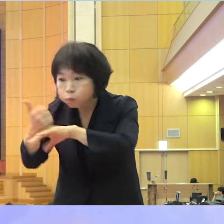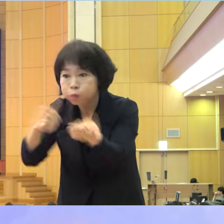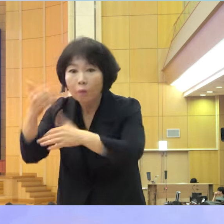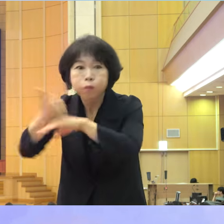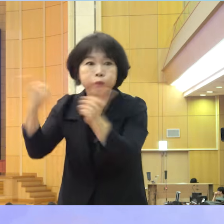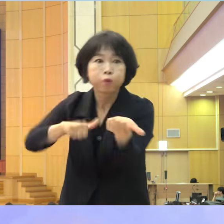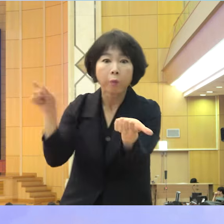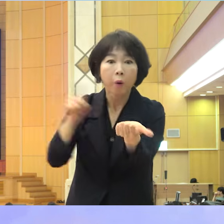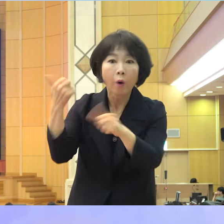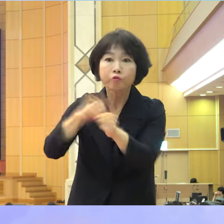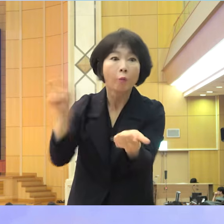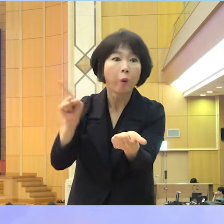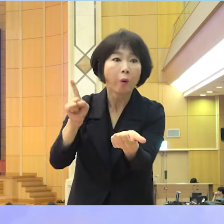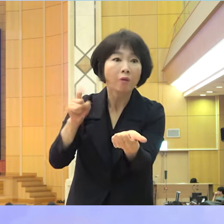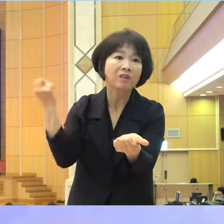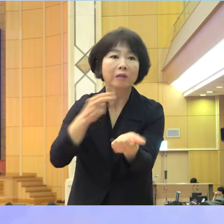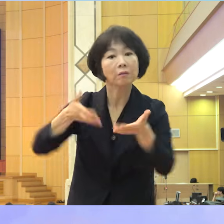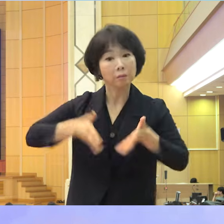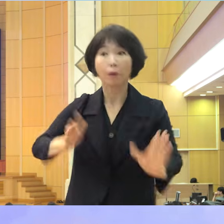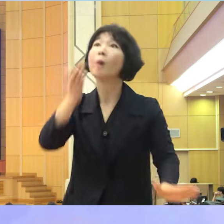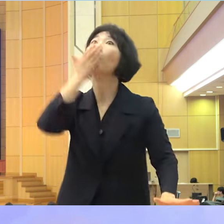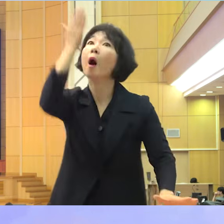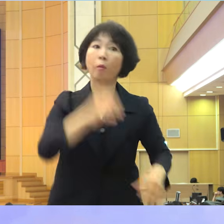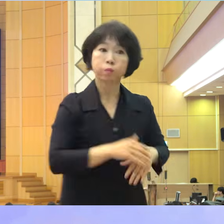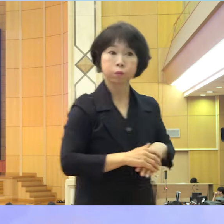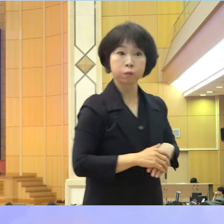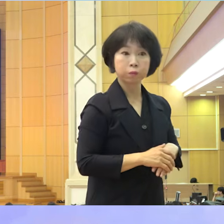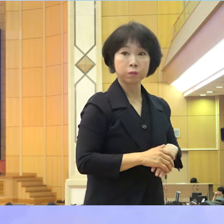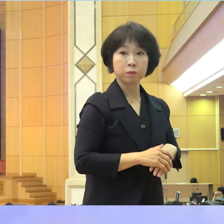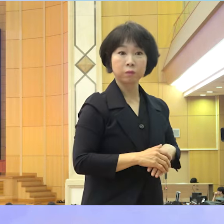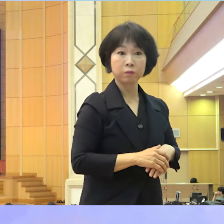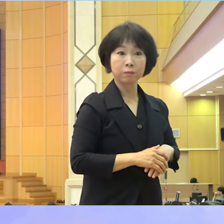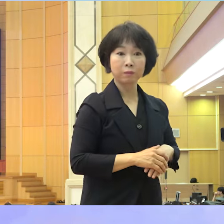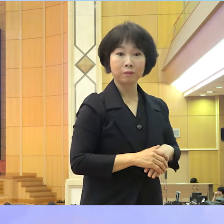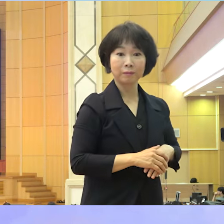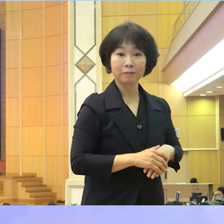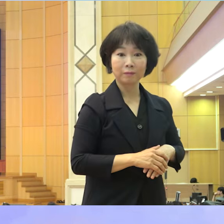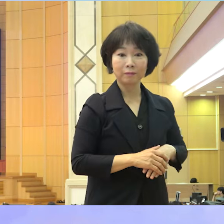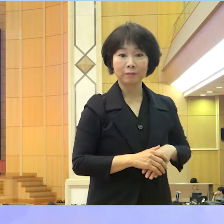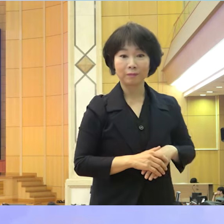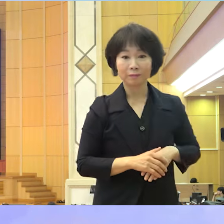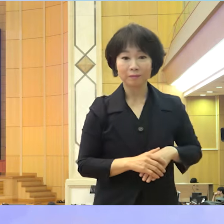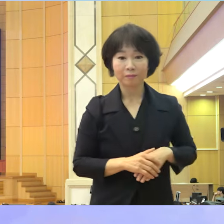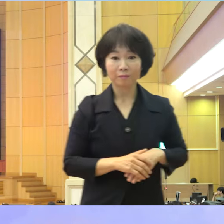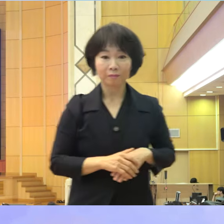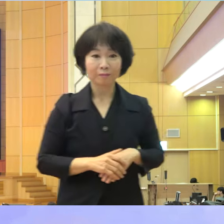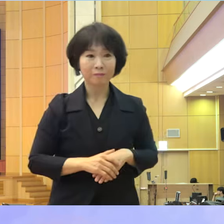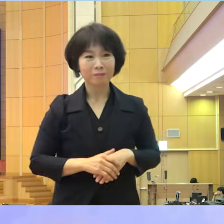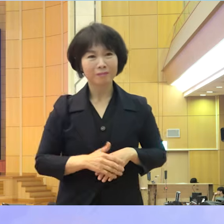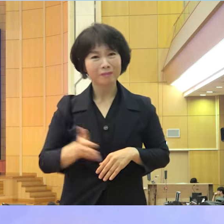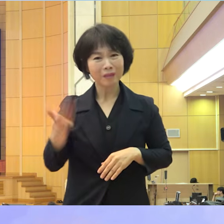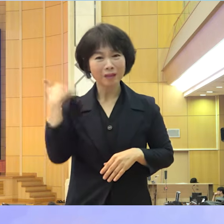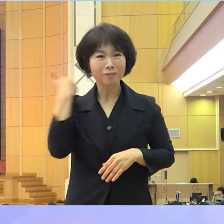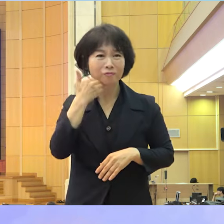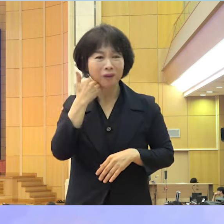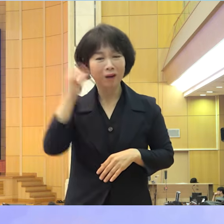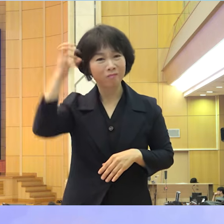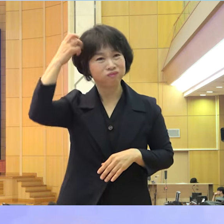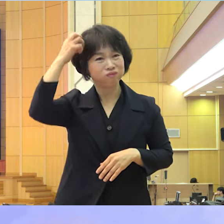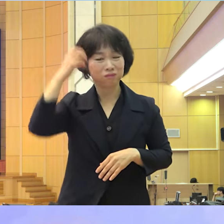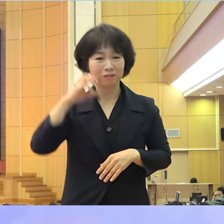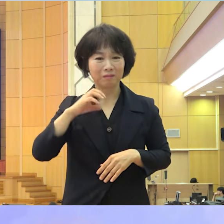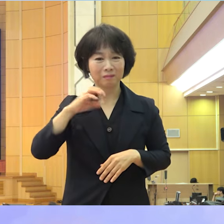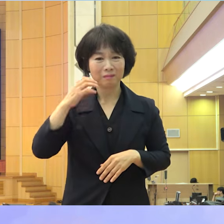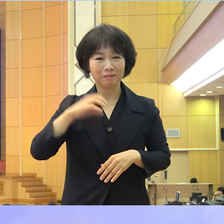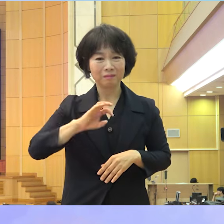되면 다시 태어나는데, 어떤 사람은 동물로 태어나는 사람도 있고 어떤 사람은 식물로 태어나는